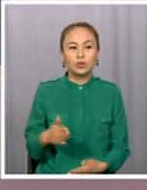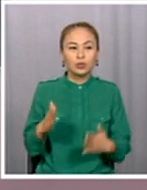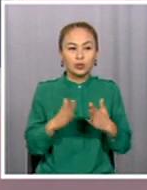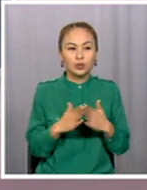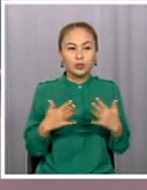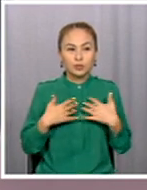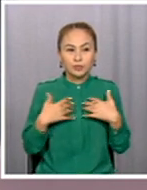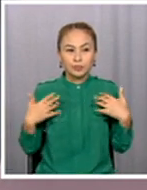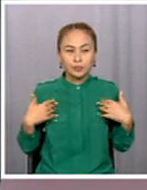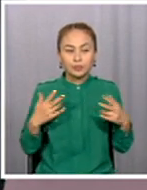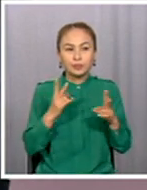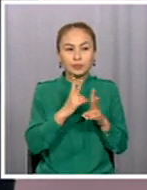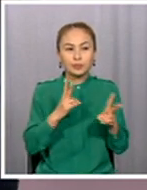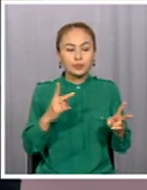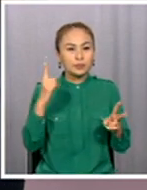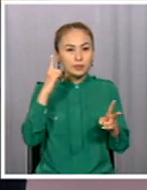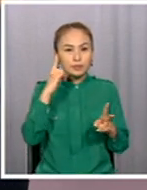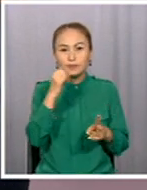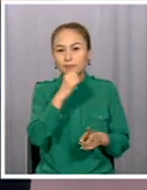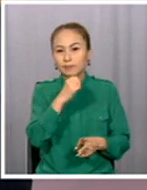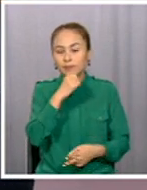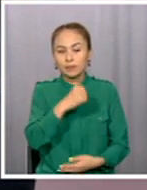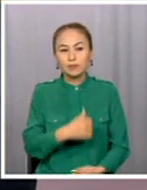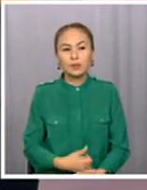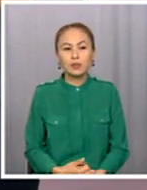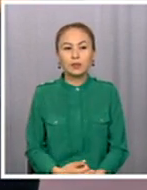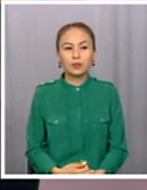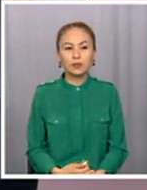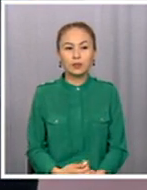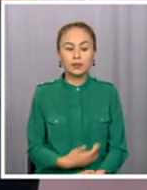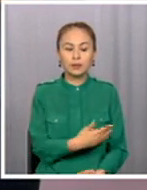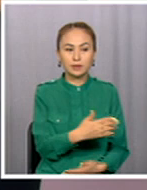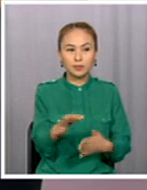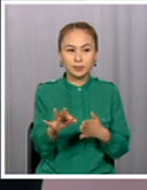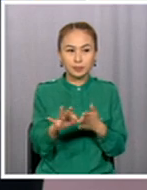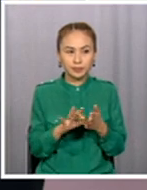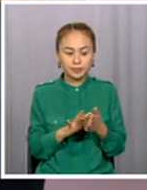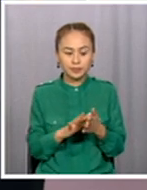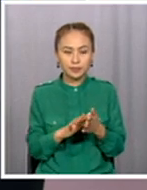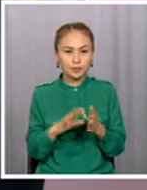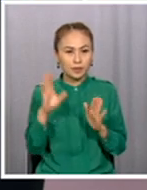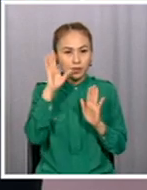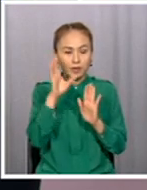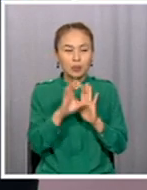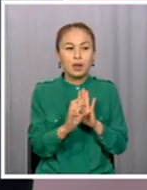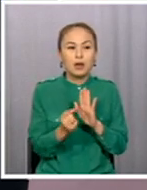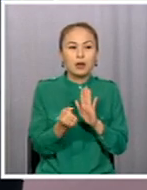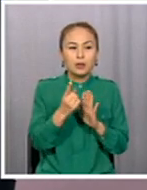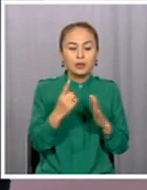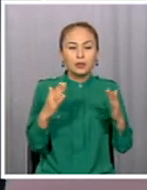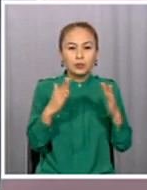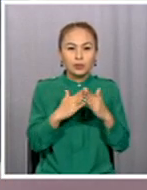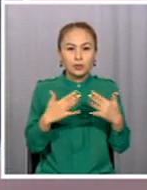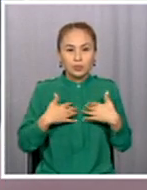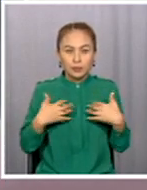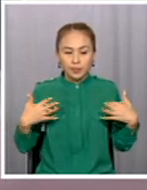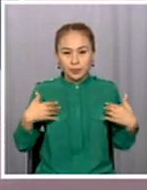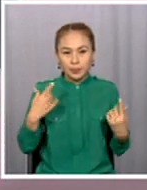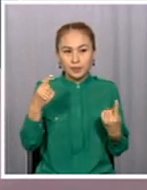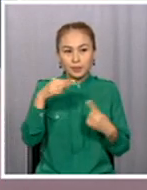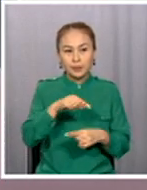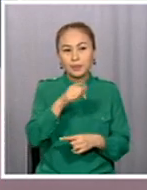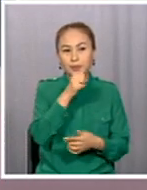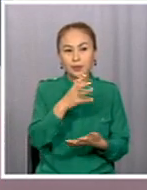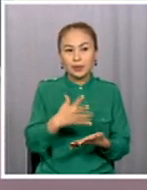жануарларының кейбірінің дыбысын тыңдайық. Сендер бірден дыбыстың қай үй жануарына тиісті екенін